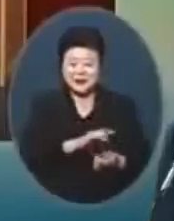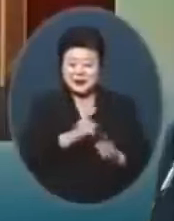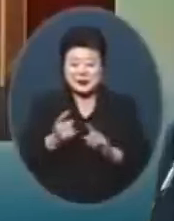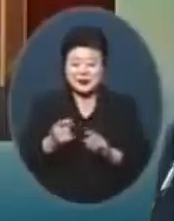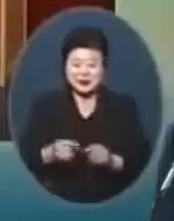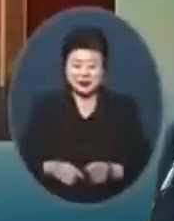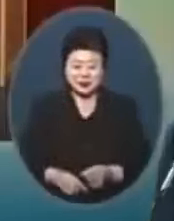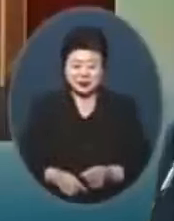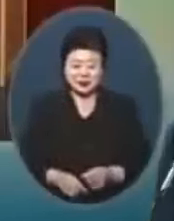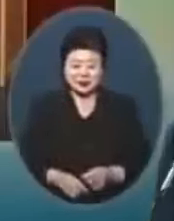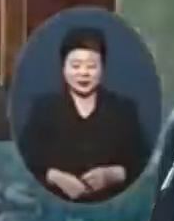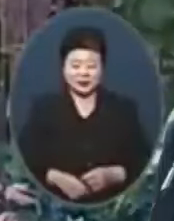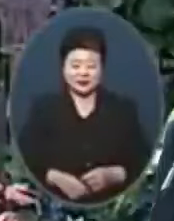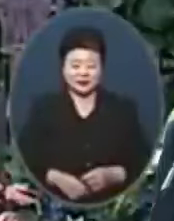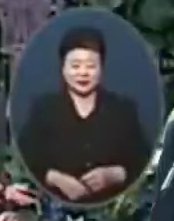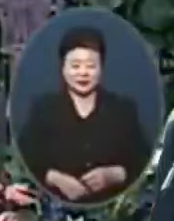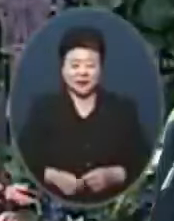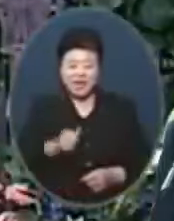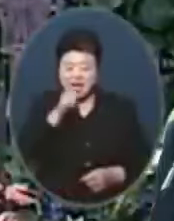자판기가